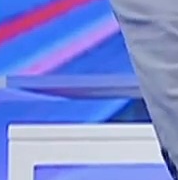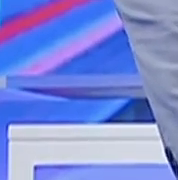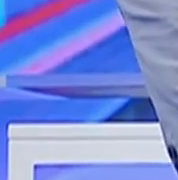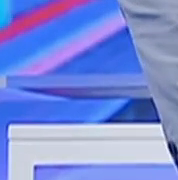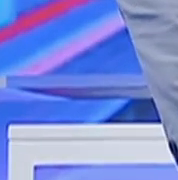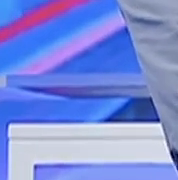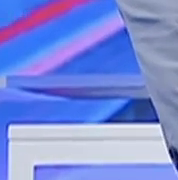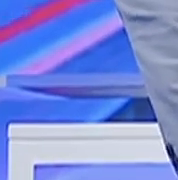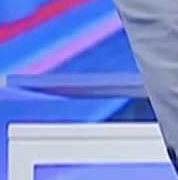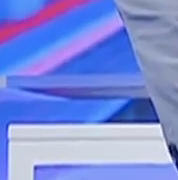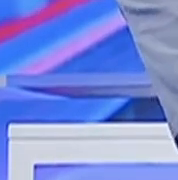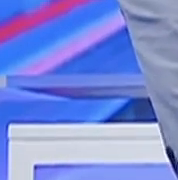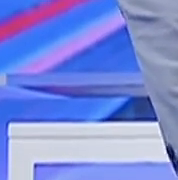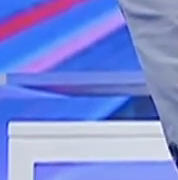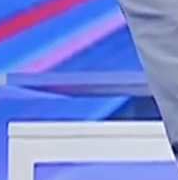انا